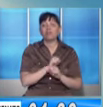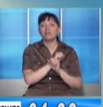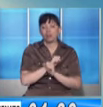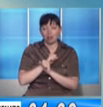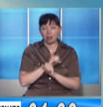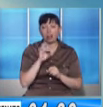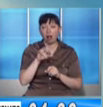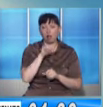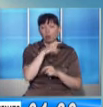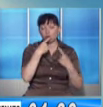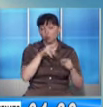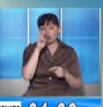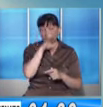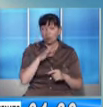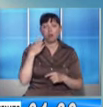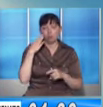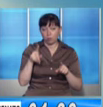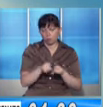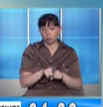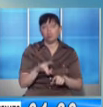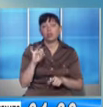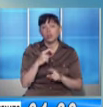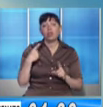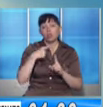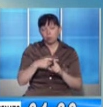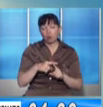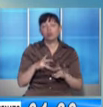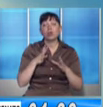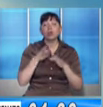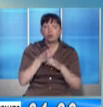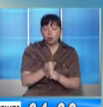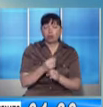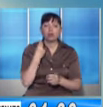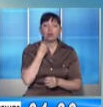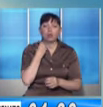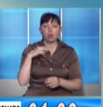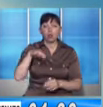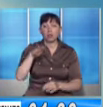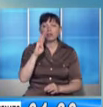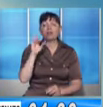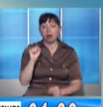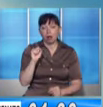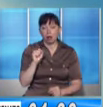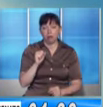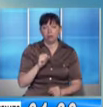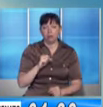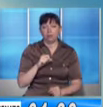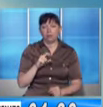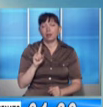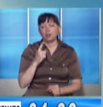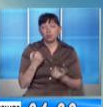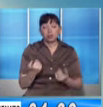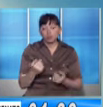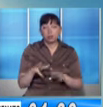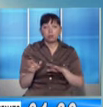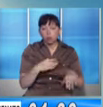țări. Și totodată, bineînțeles că vorbim și de reducerea cotei TVA pentru aceste companii, în special acum în etapa